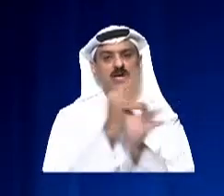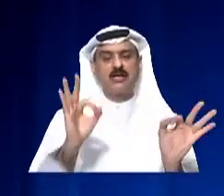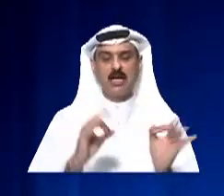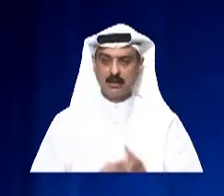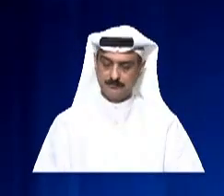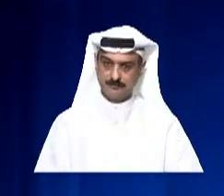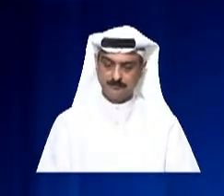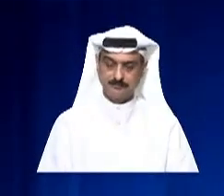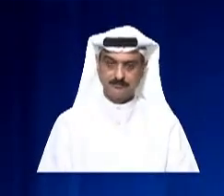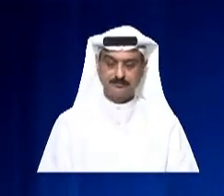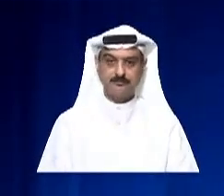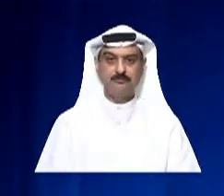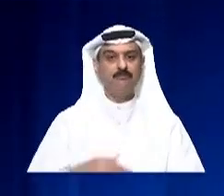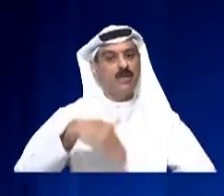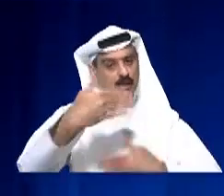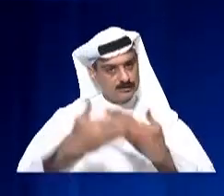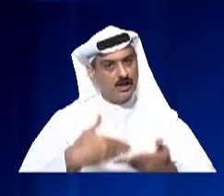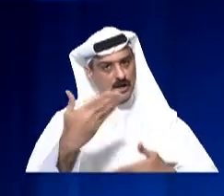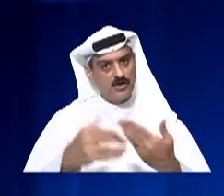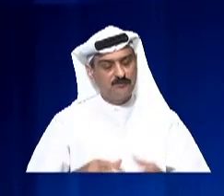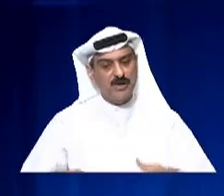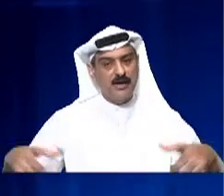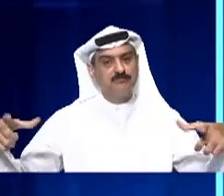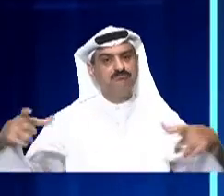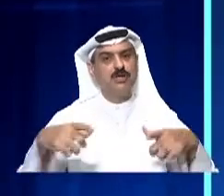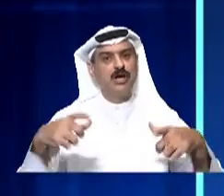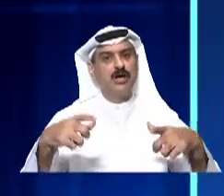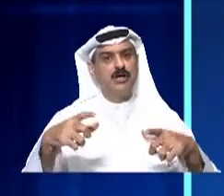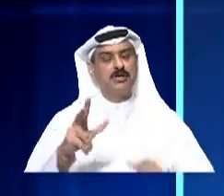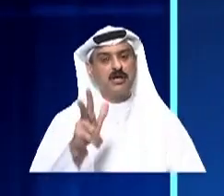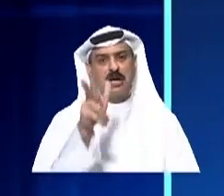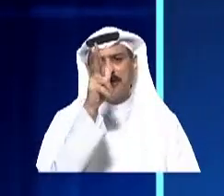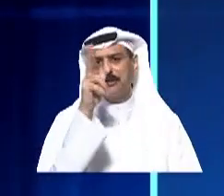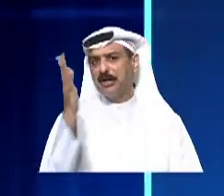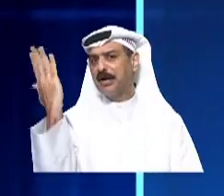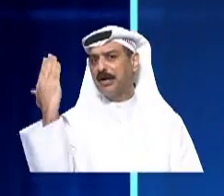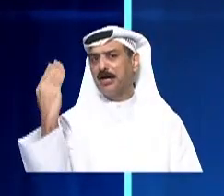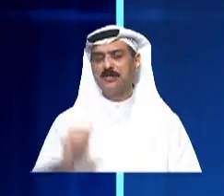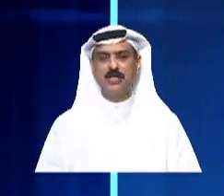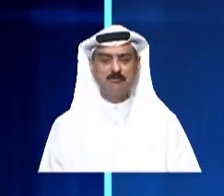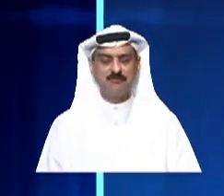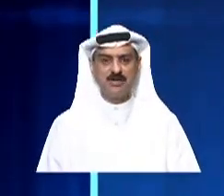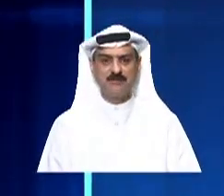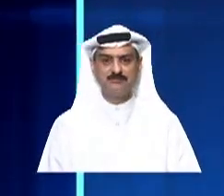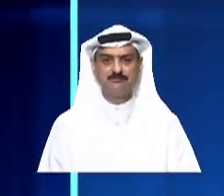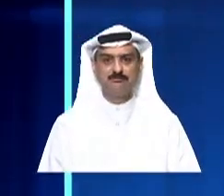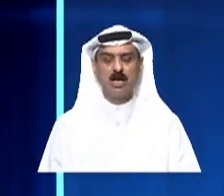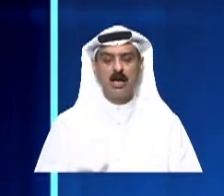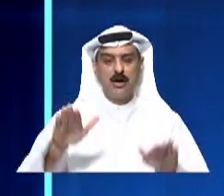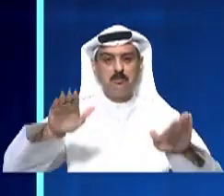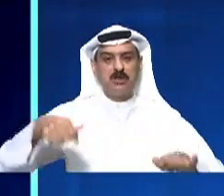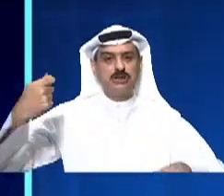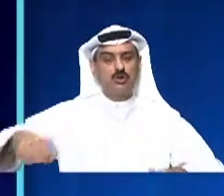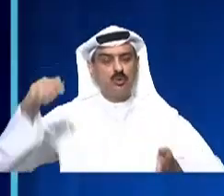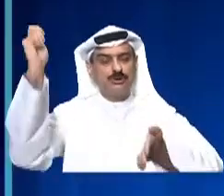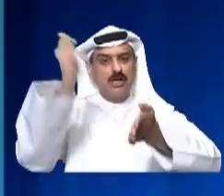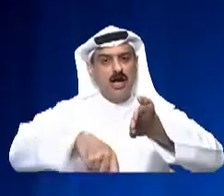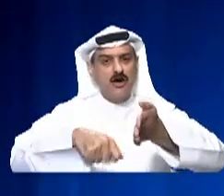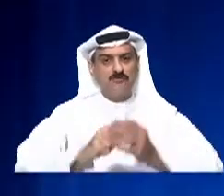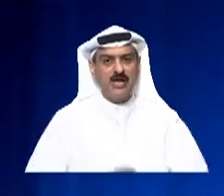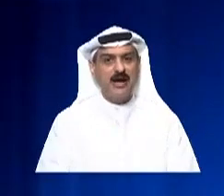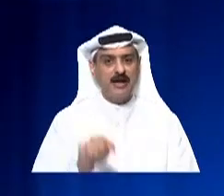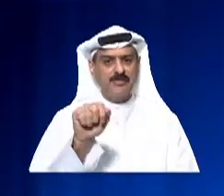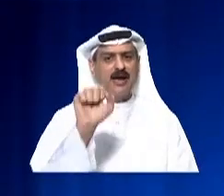أغراضها، تمهيدا لتصبح نقعة تراثية، وذلك التزاما بقرارات مجلس الوزراء الصادر